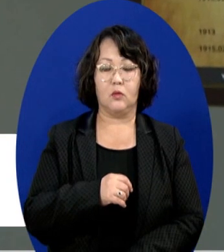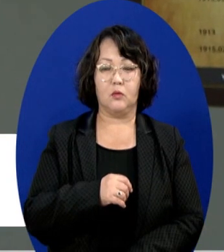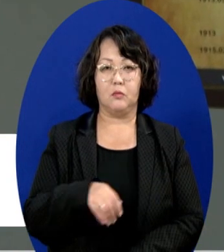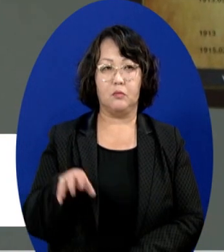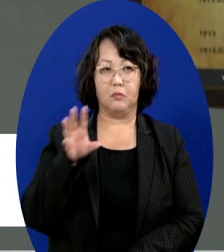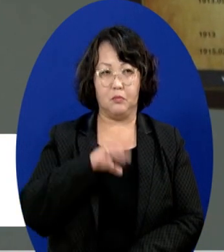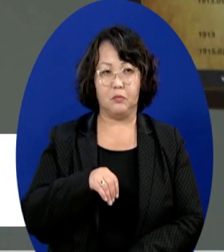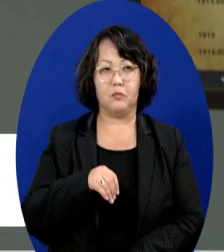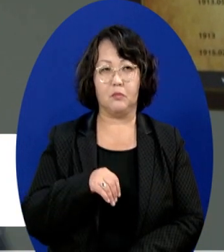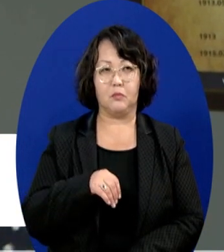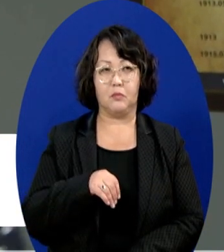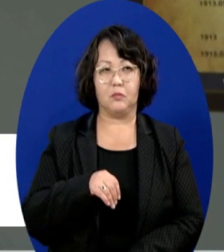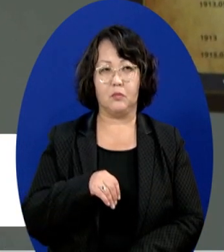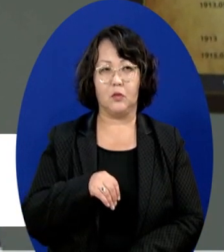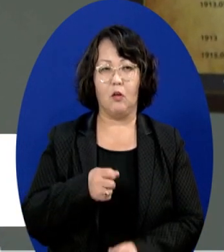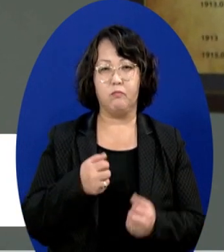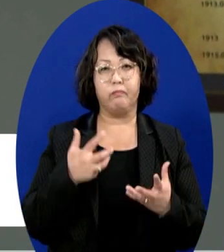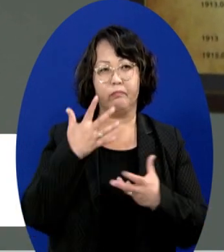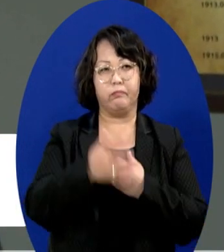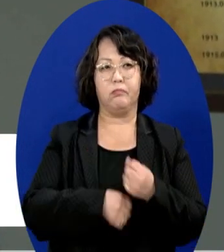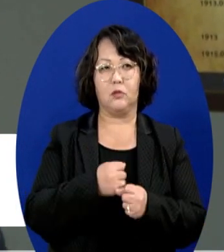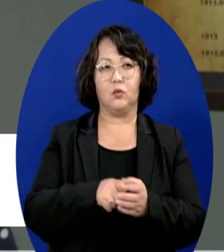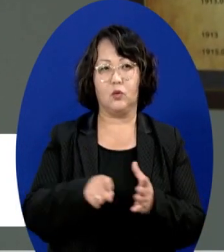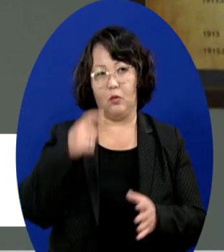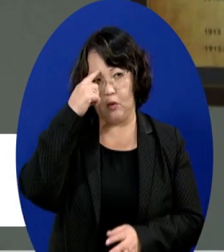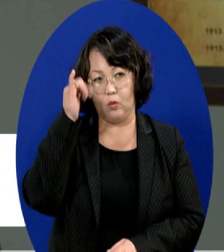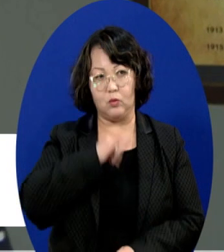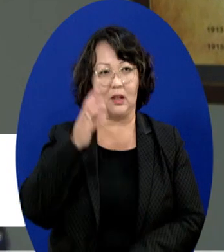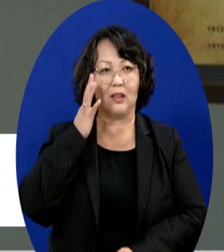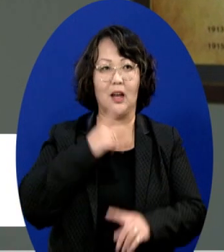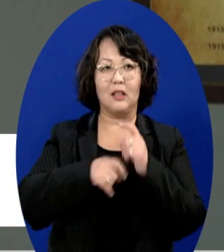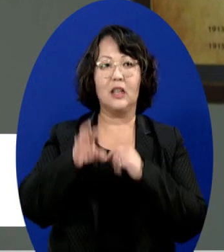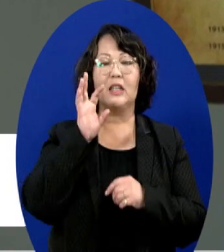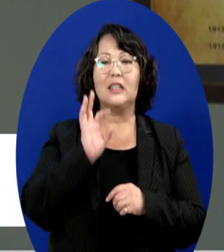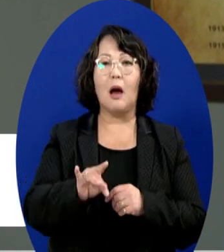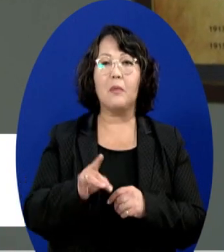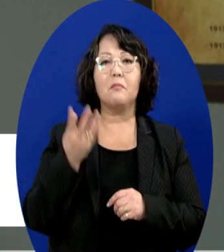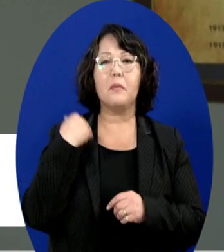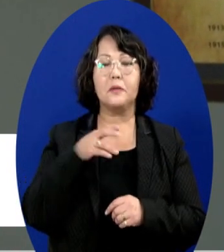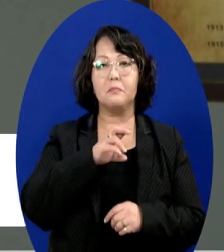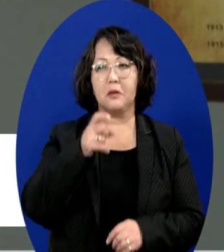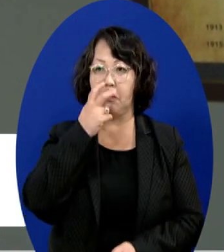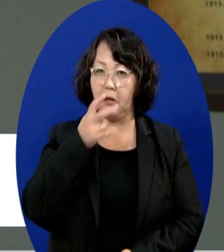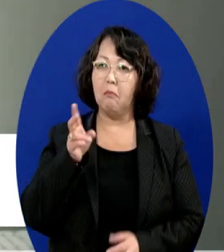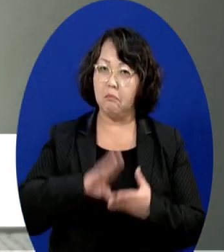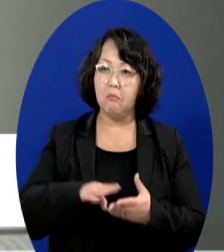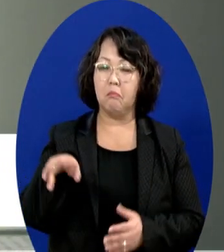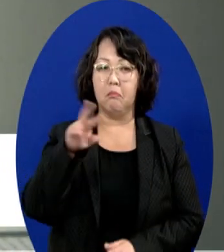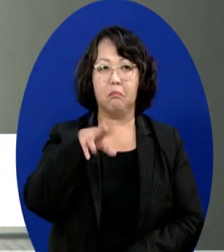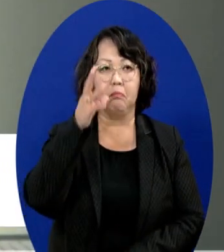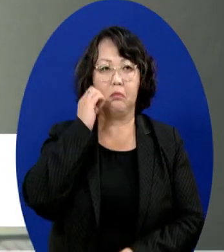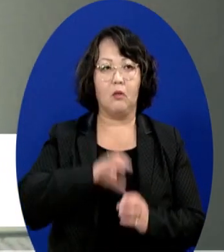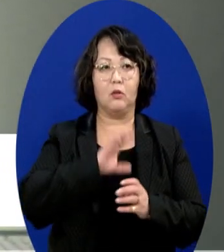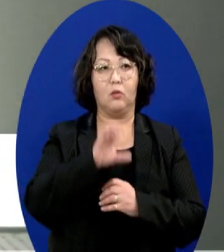бидний өмнөх хэдэн 10 жилд Монголын гадаад харилцаа ямархуу түвшинд явж байсан бэ гэдгийг мэдэж авлаа. Олон